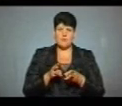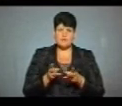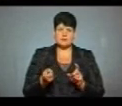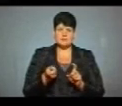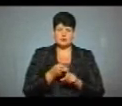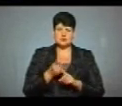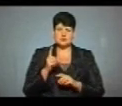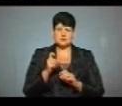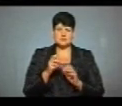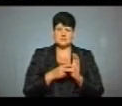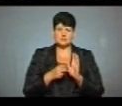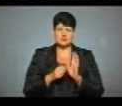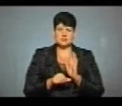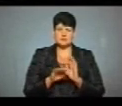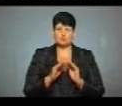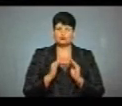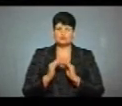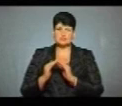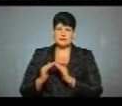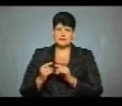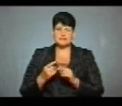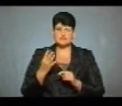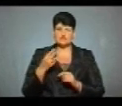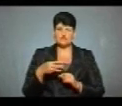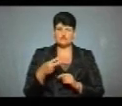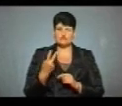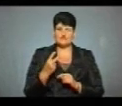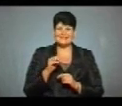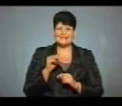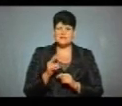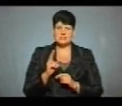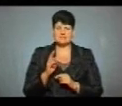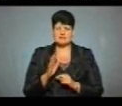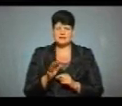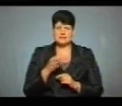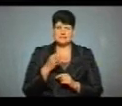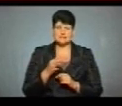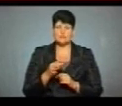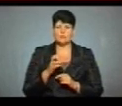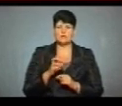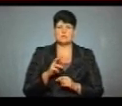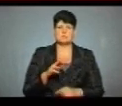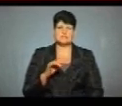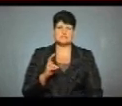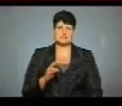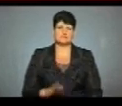підключено 760 будинків, майже 42 тисячі квартир, повідомив Богдан Мийськів.